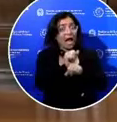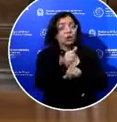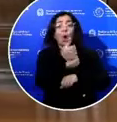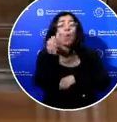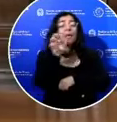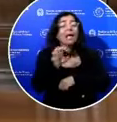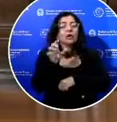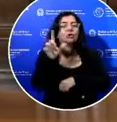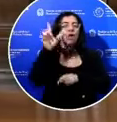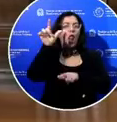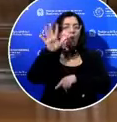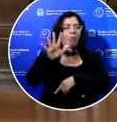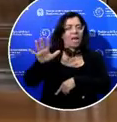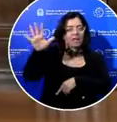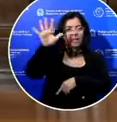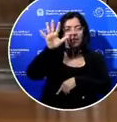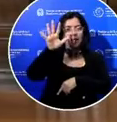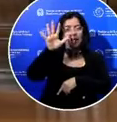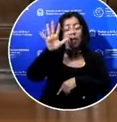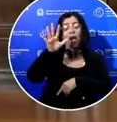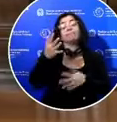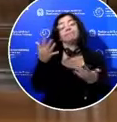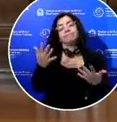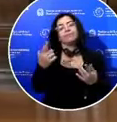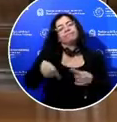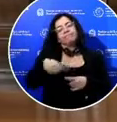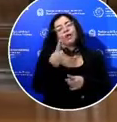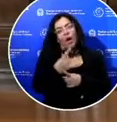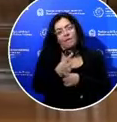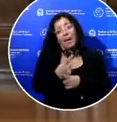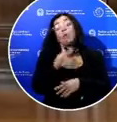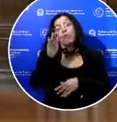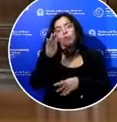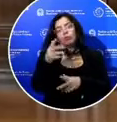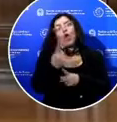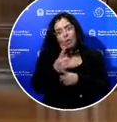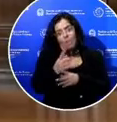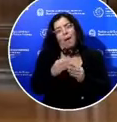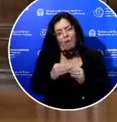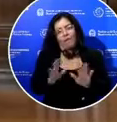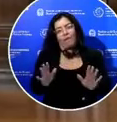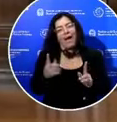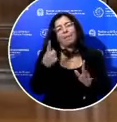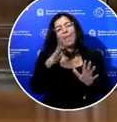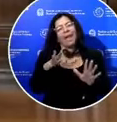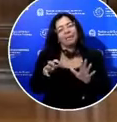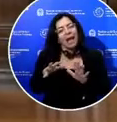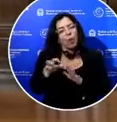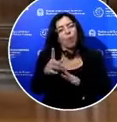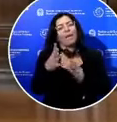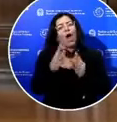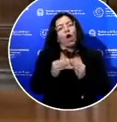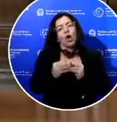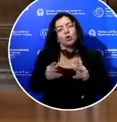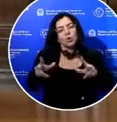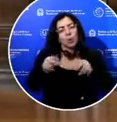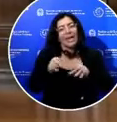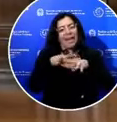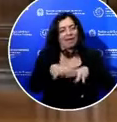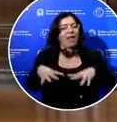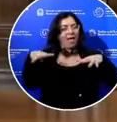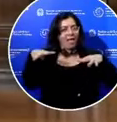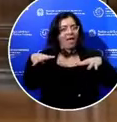Lombardia. Dovremo, e sarà mio intendimento, adoperarci al più presto per ricostruire questa tela di